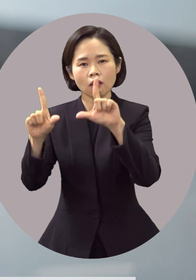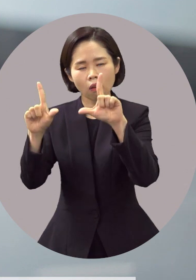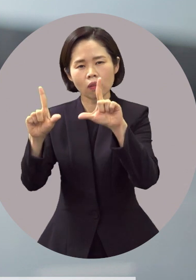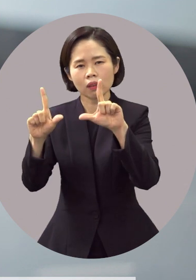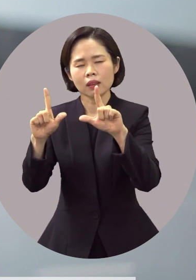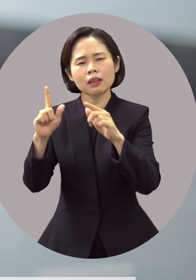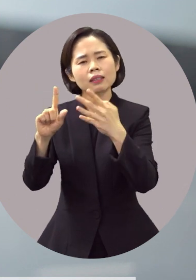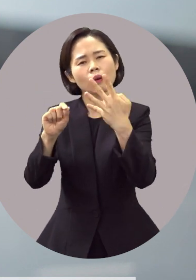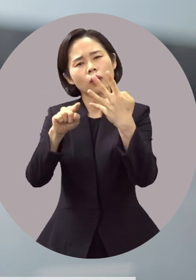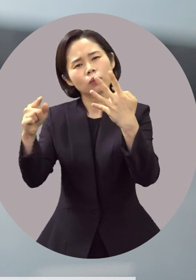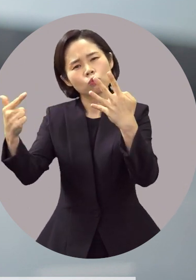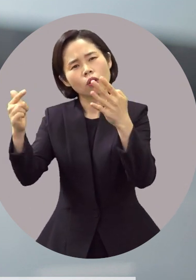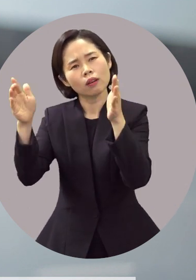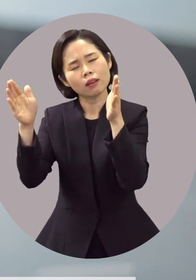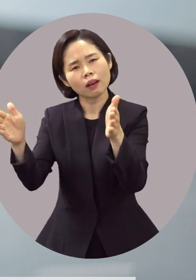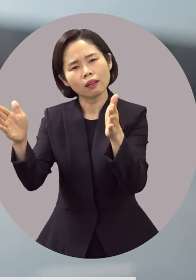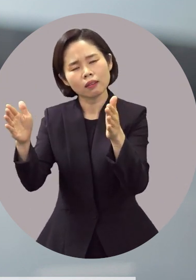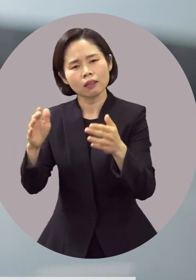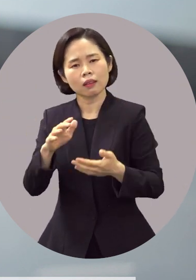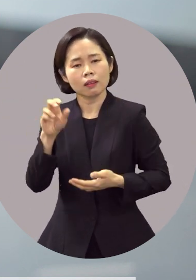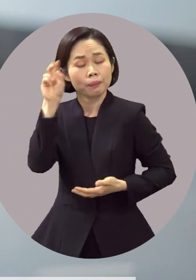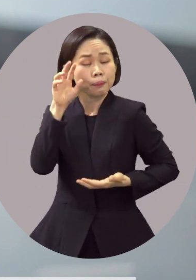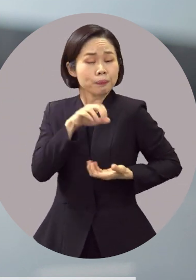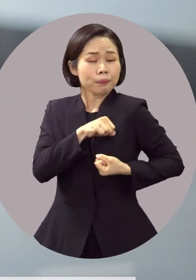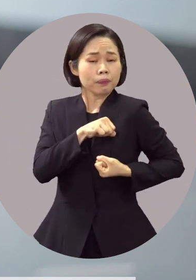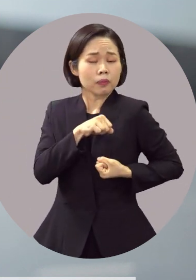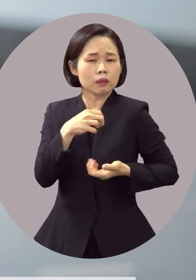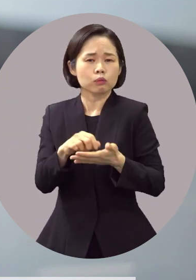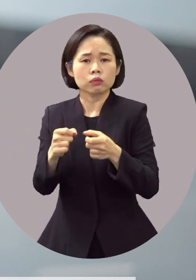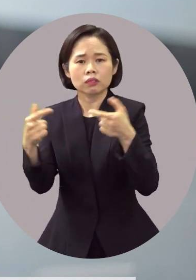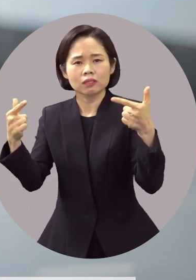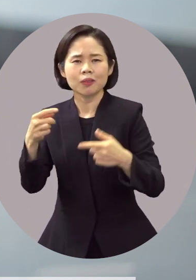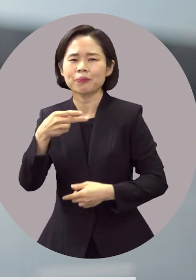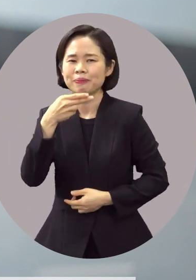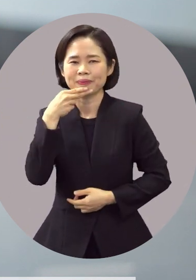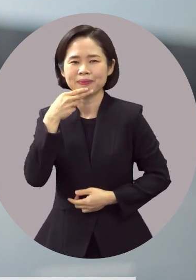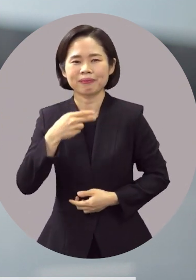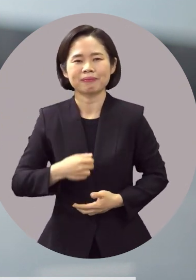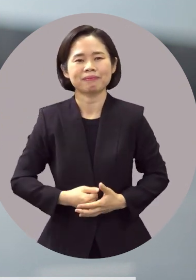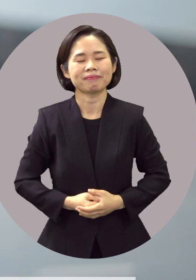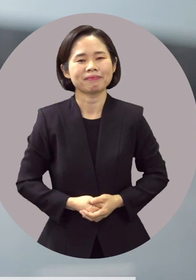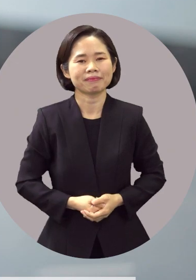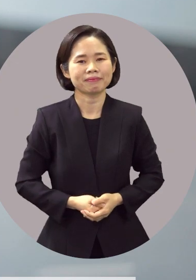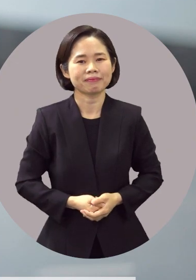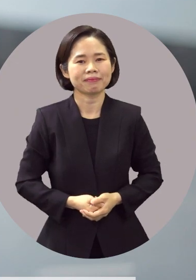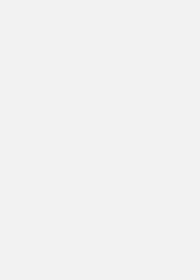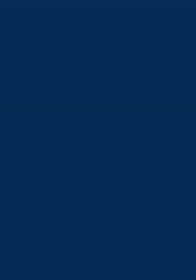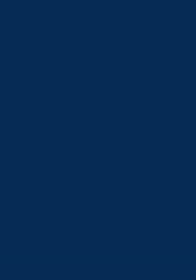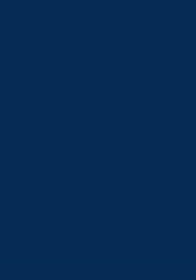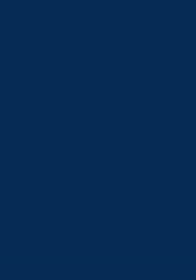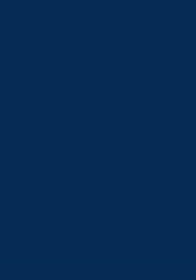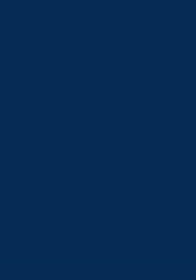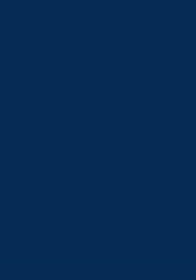시작된 2021년 2분기에 해당 사건의 빈도가 증가되었다는 근거는 없습니다.